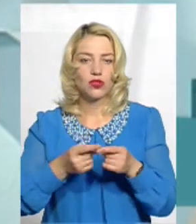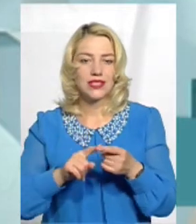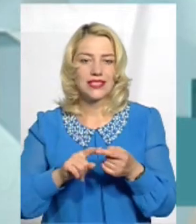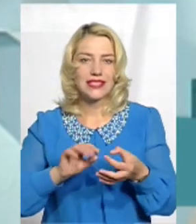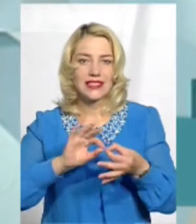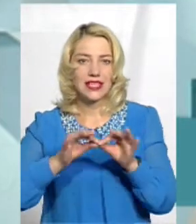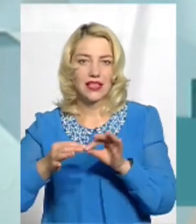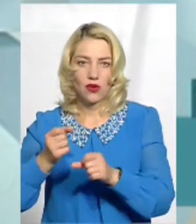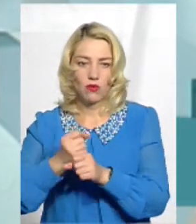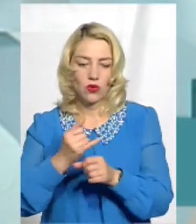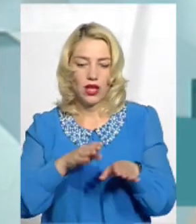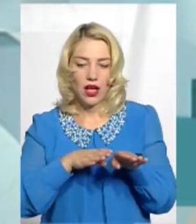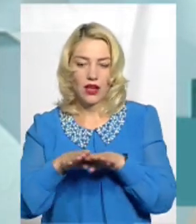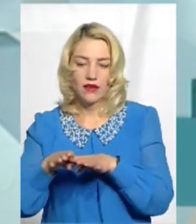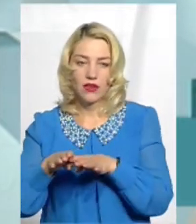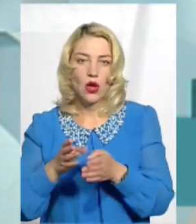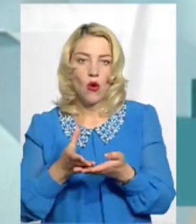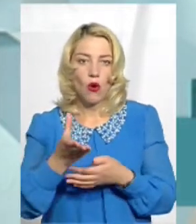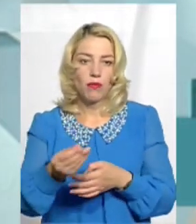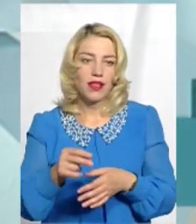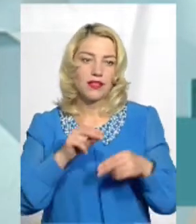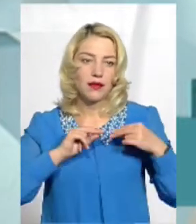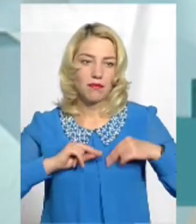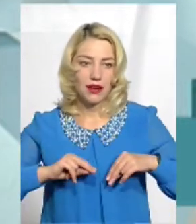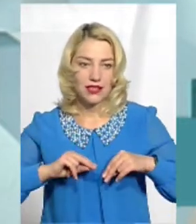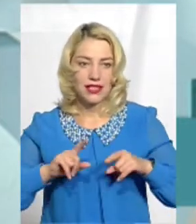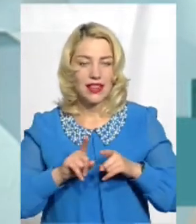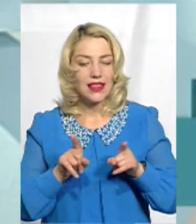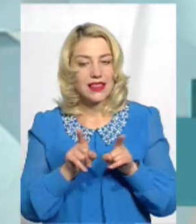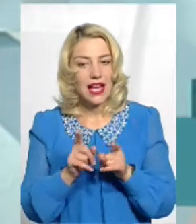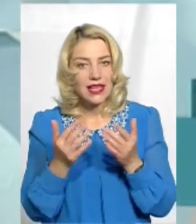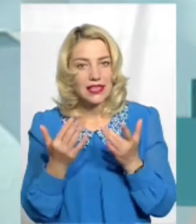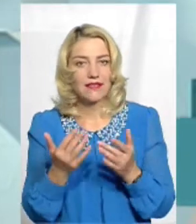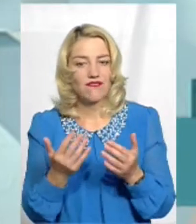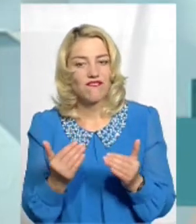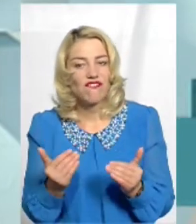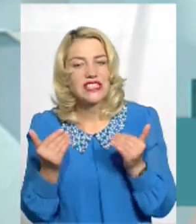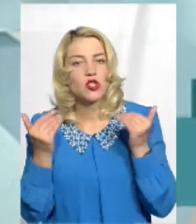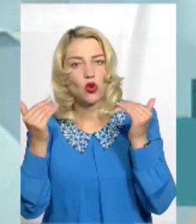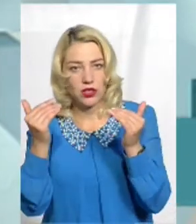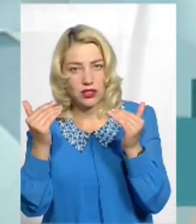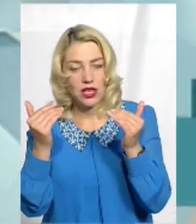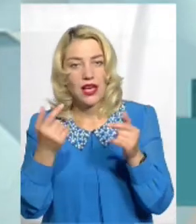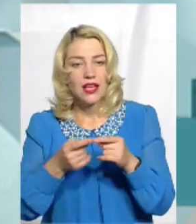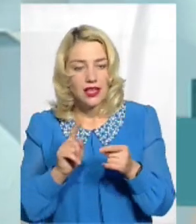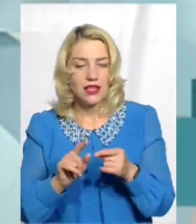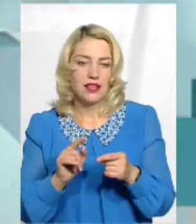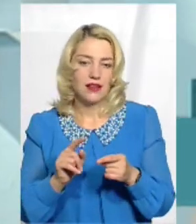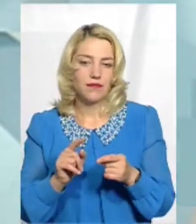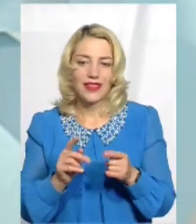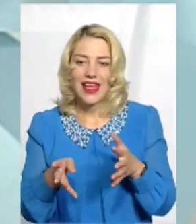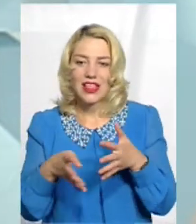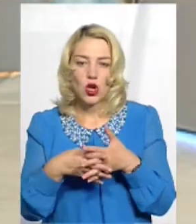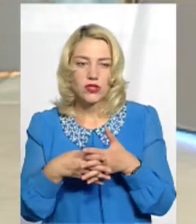дуже складна робота, а рівень оплати праці не наскільки високий. Тому така проблема є в усіх інклюзивно-ресурсних.